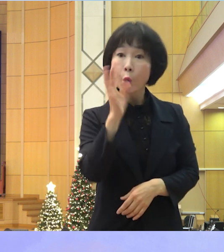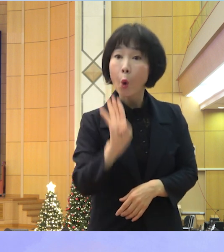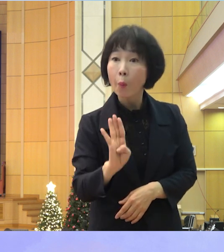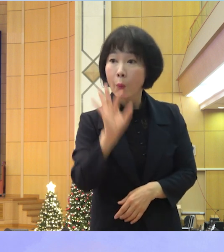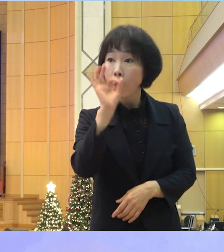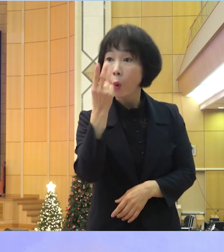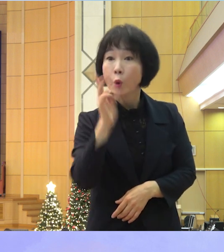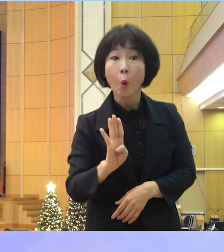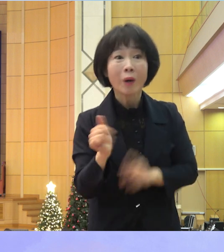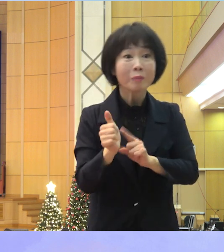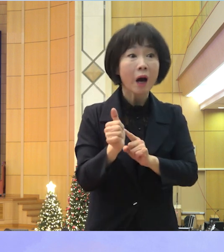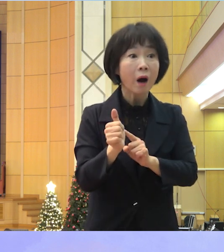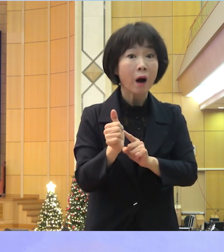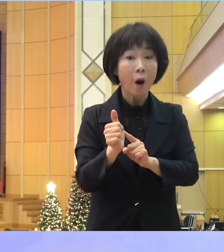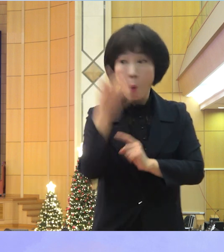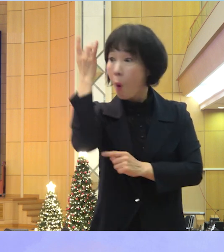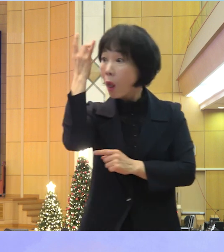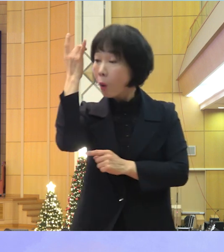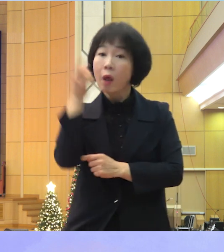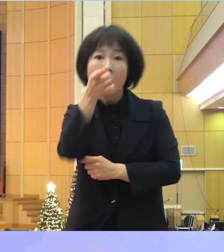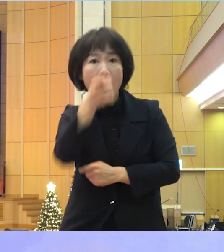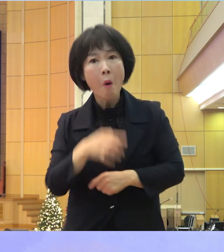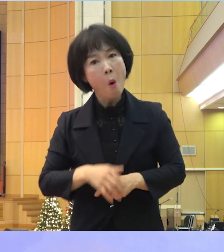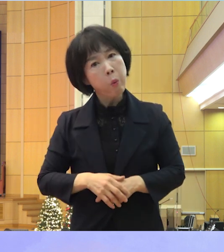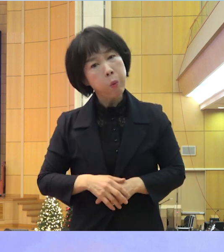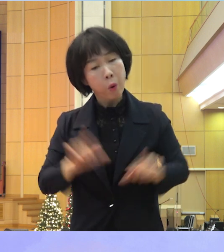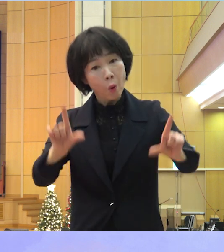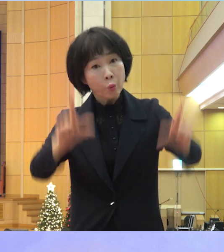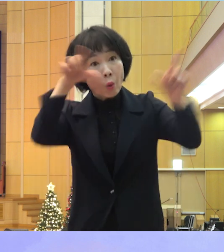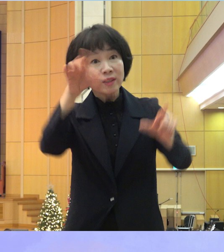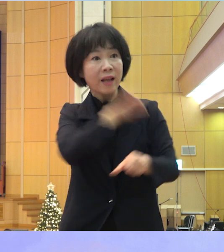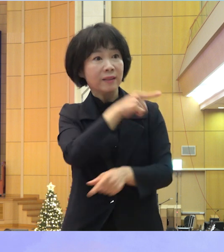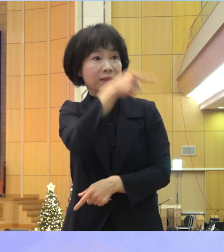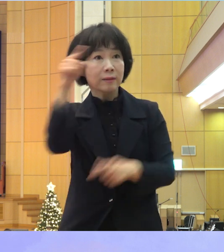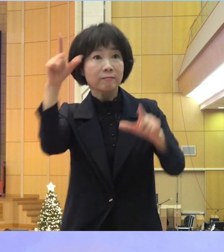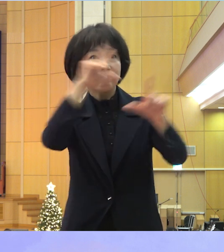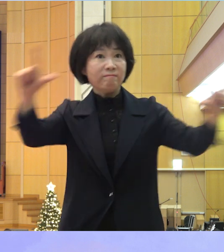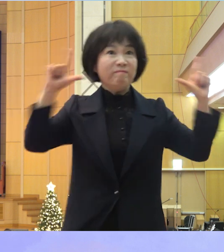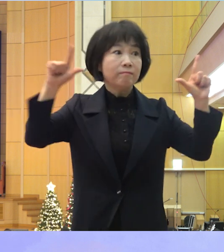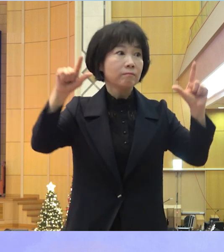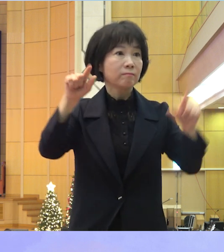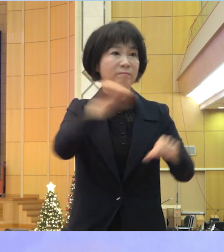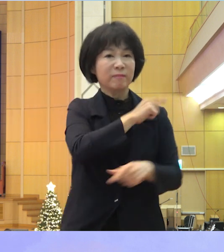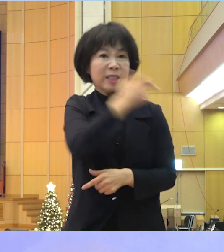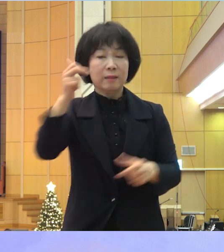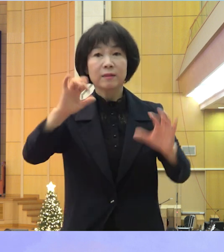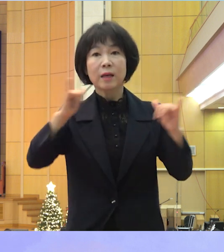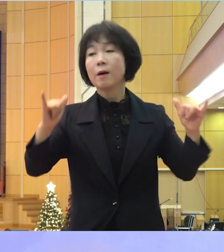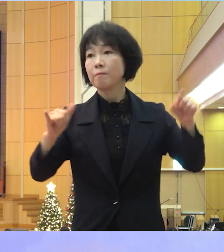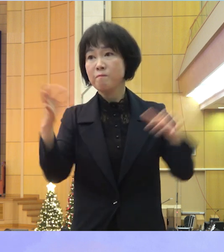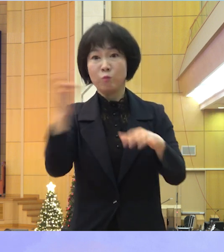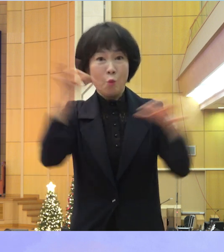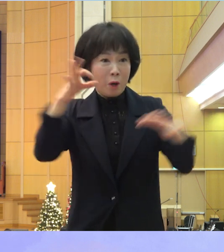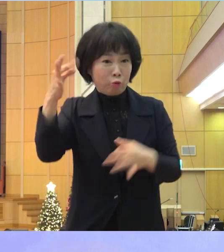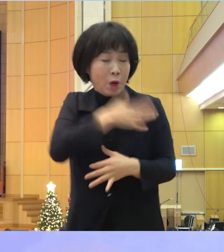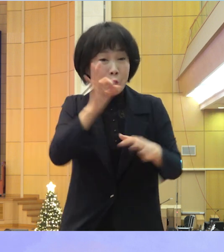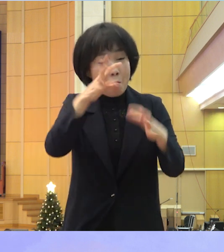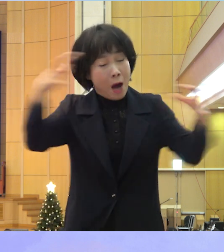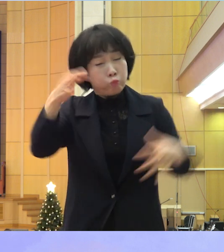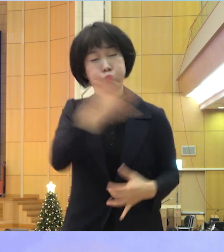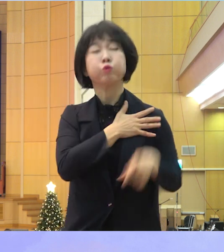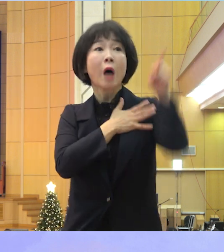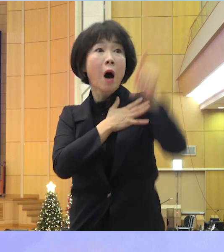잘 알다시피 동방에서 가장 큰 인물이고, 또